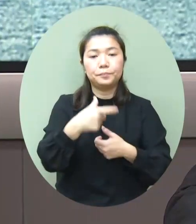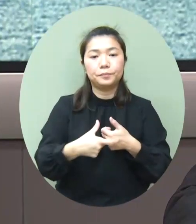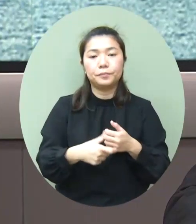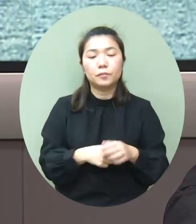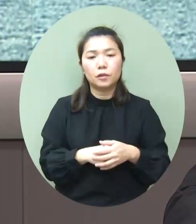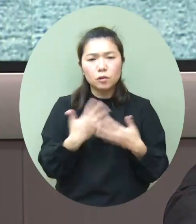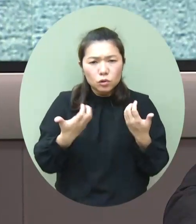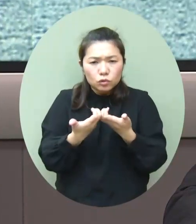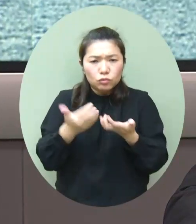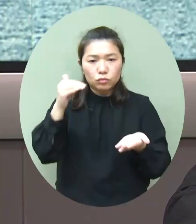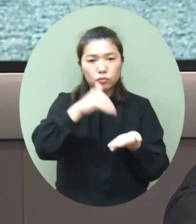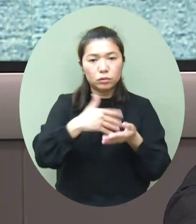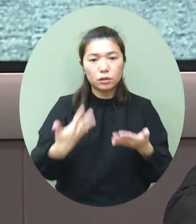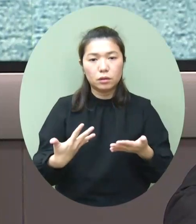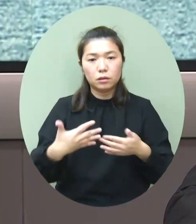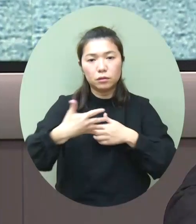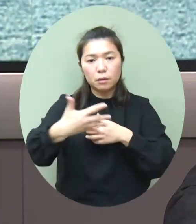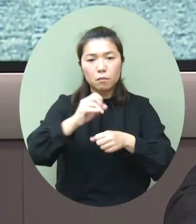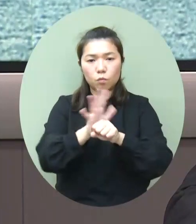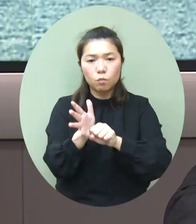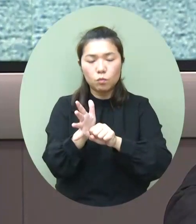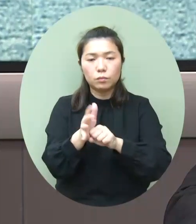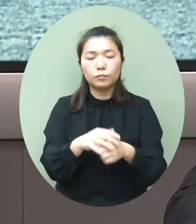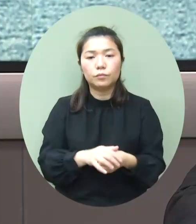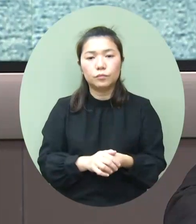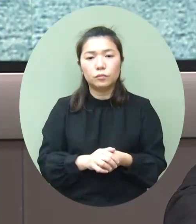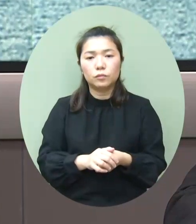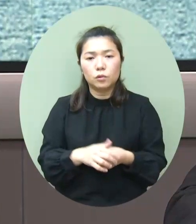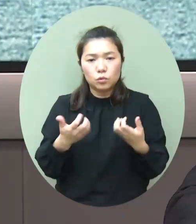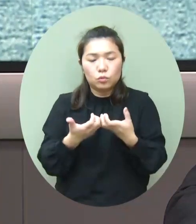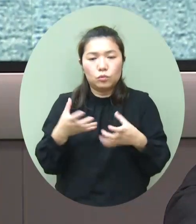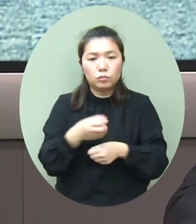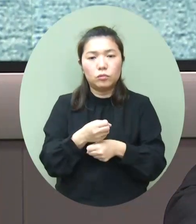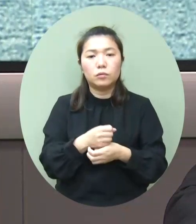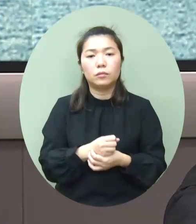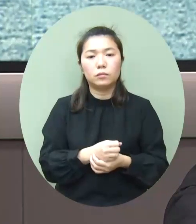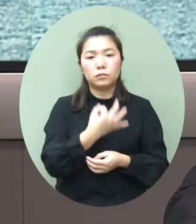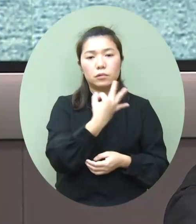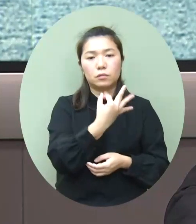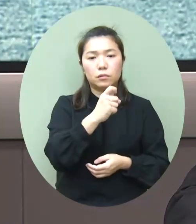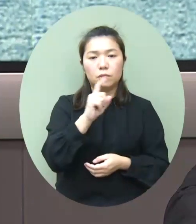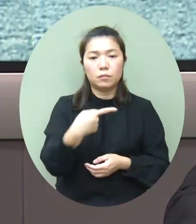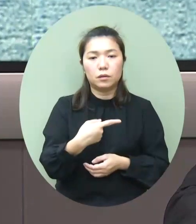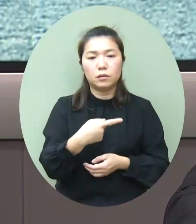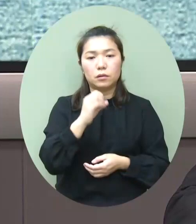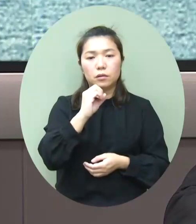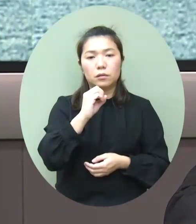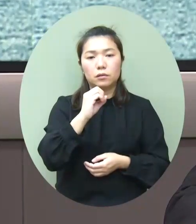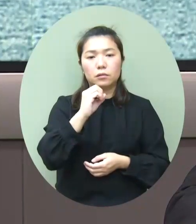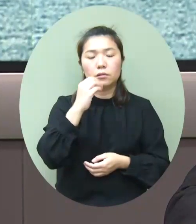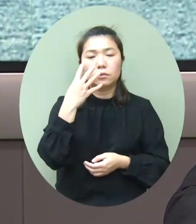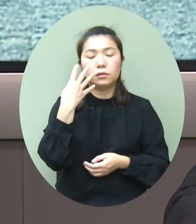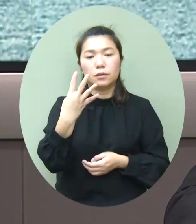52512例是本地个案。本地累计第五波，我们确诊